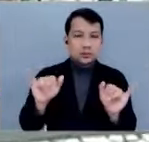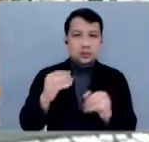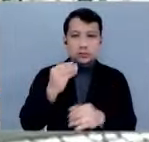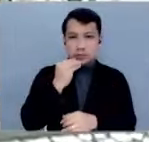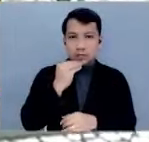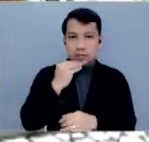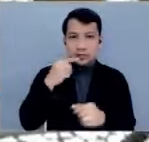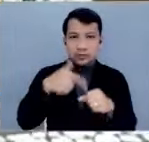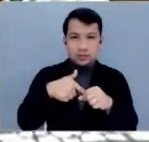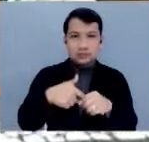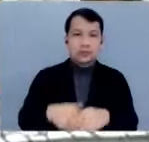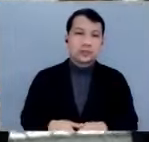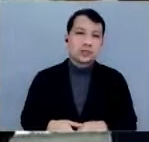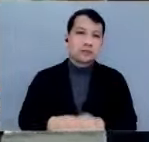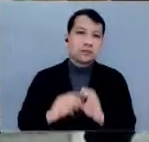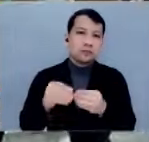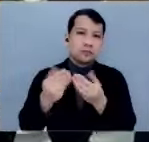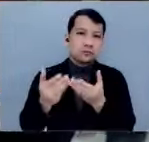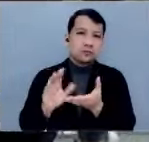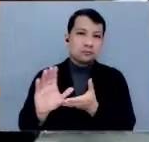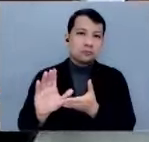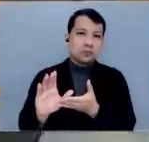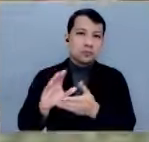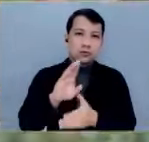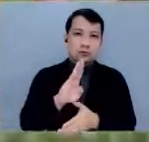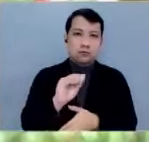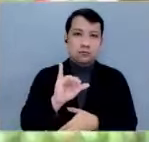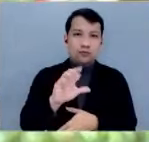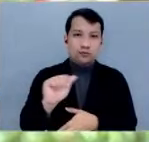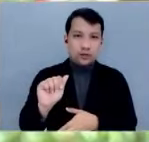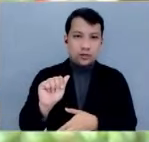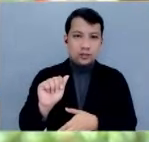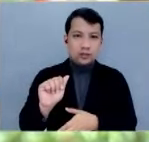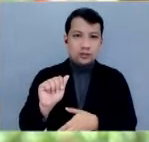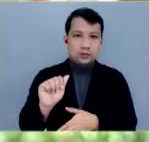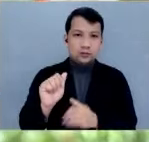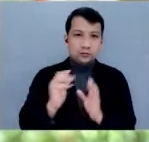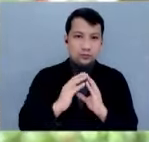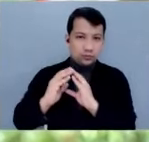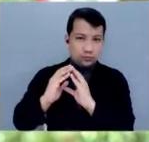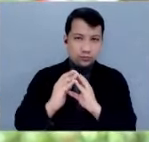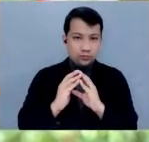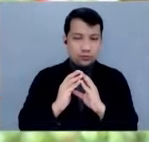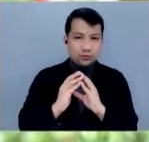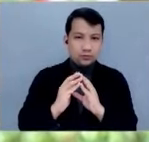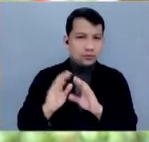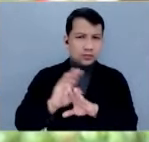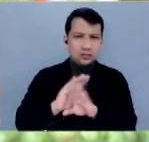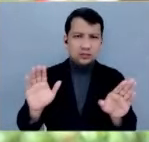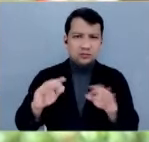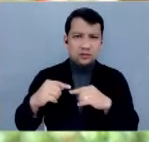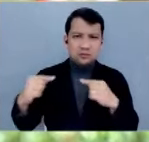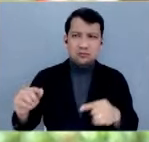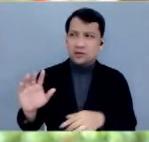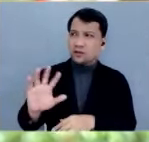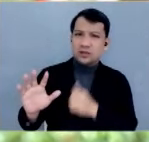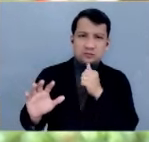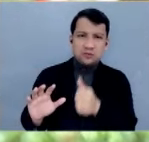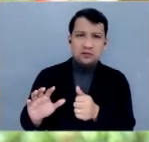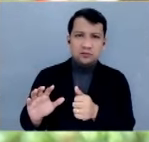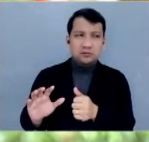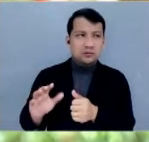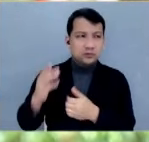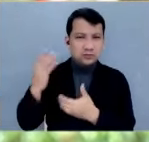gasolina. Maglalagay din sila ng mga boya sa Scarborough Shoal. Hindi po natin balak makipagpatintero sa mga